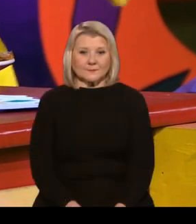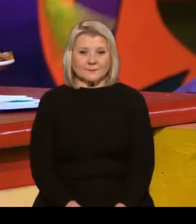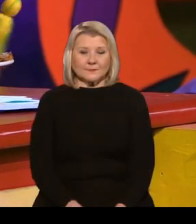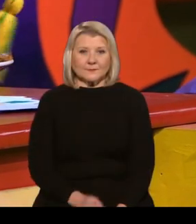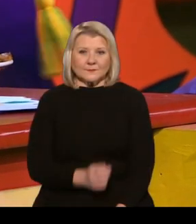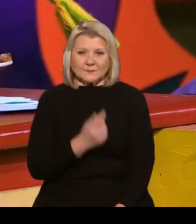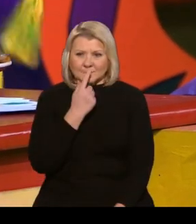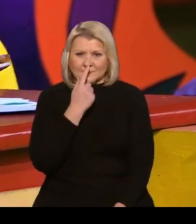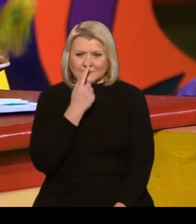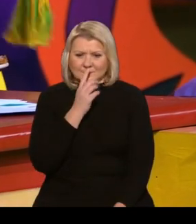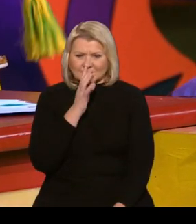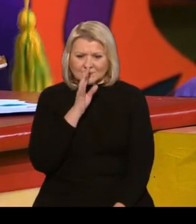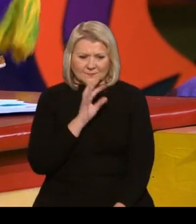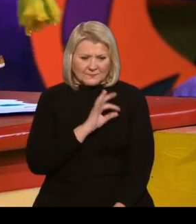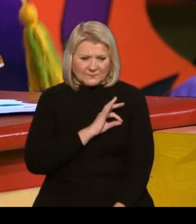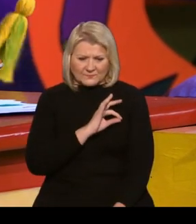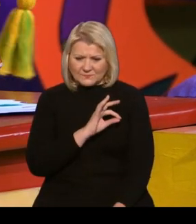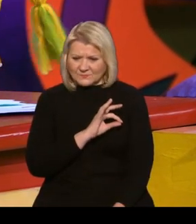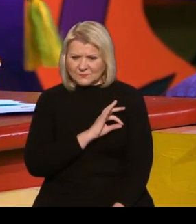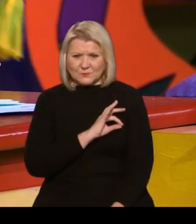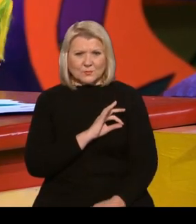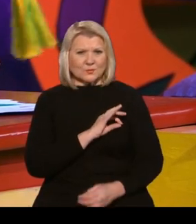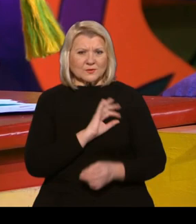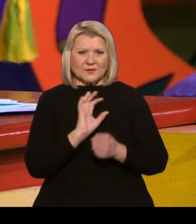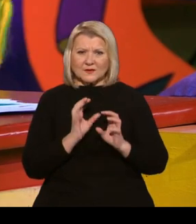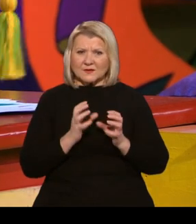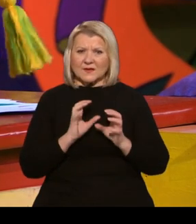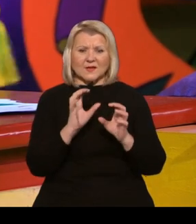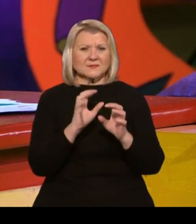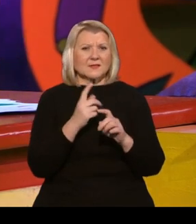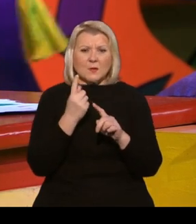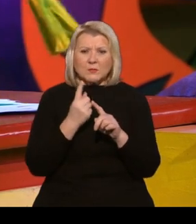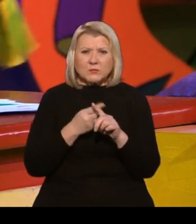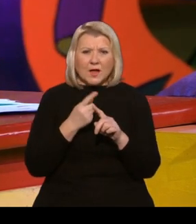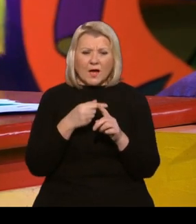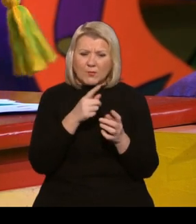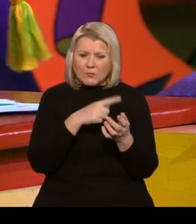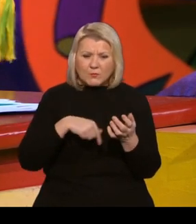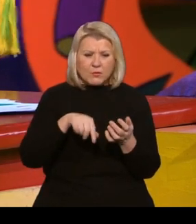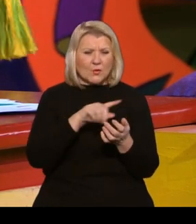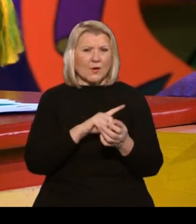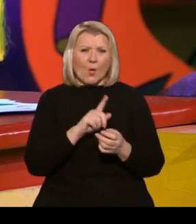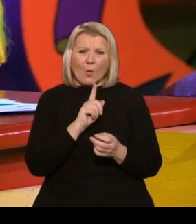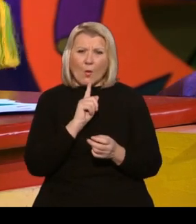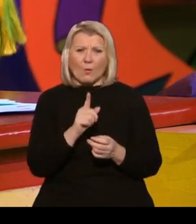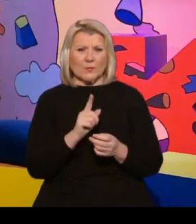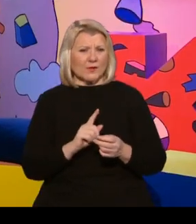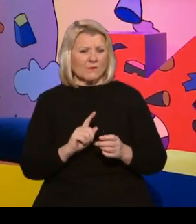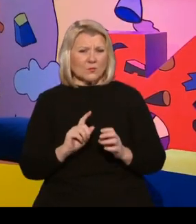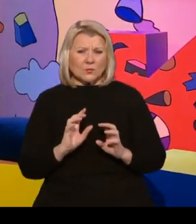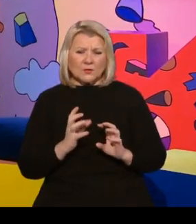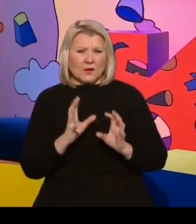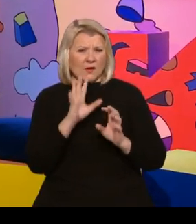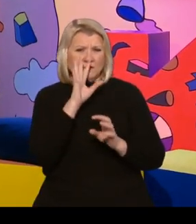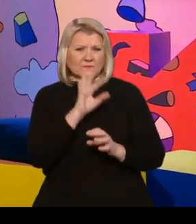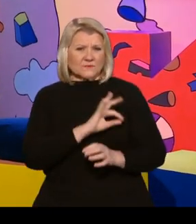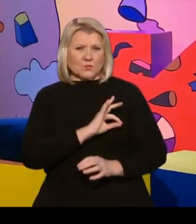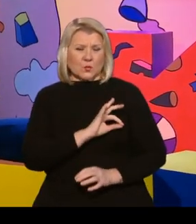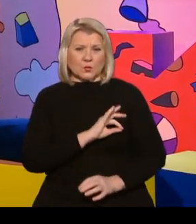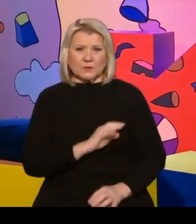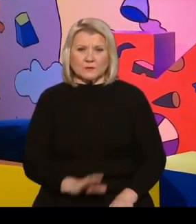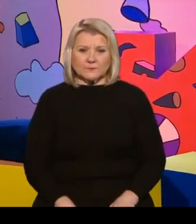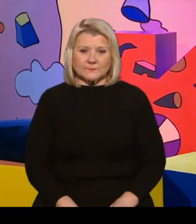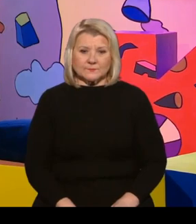Teda, dědo, musím ti říct, že ten bramborák krásně voní. No, Františku, to